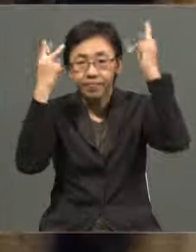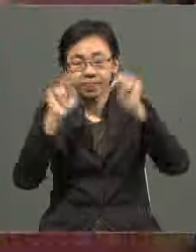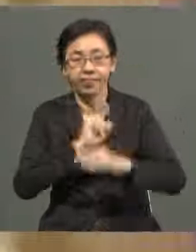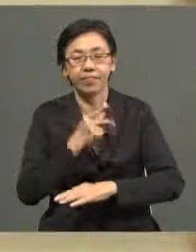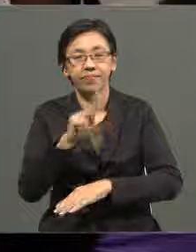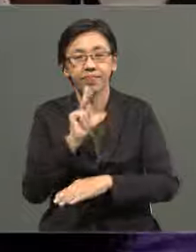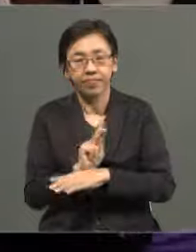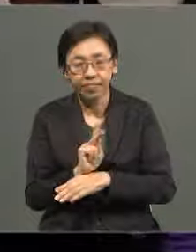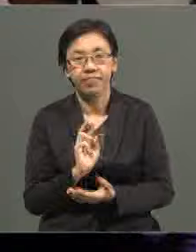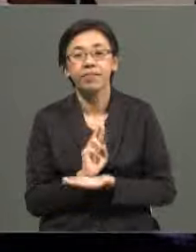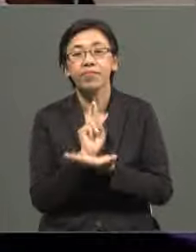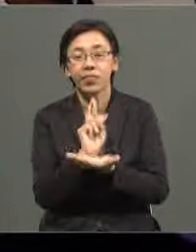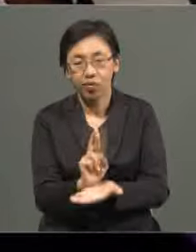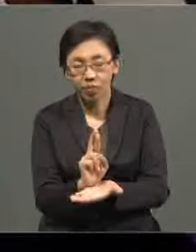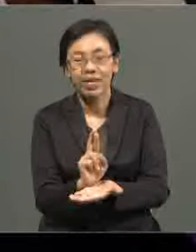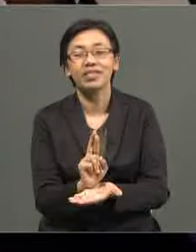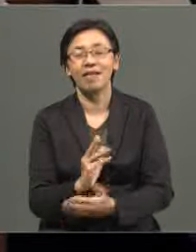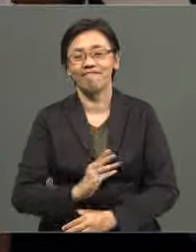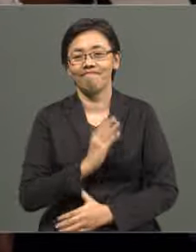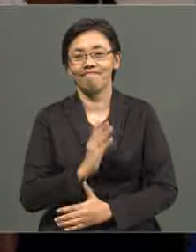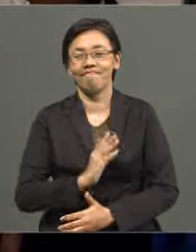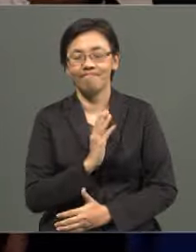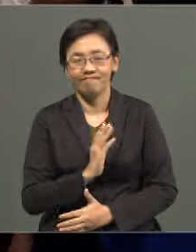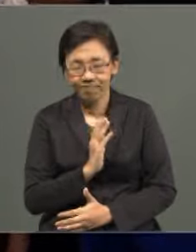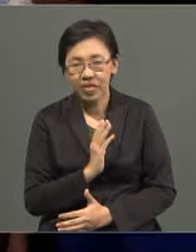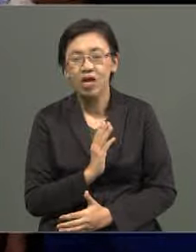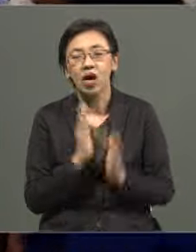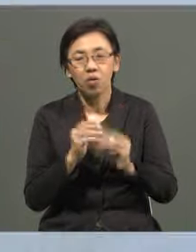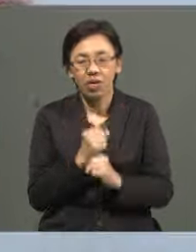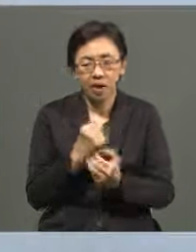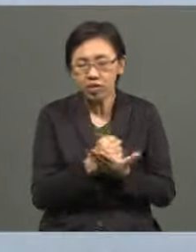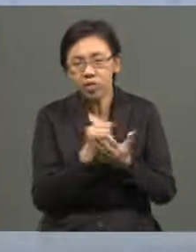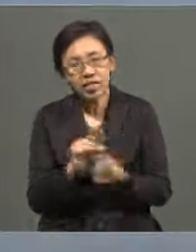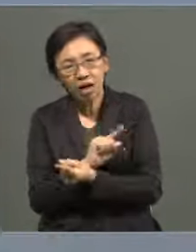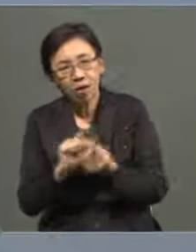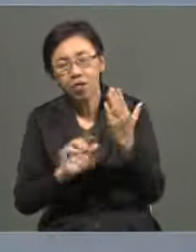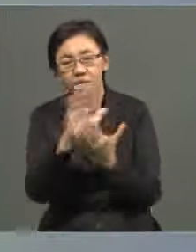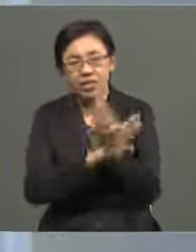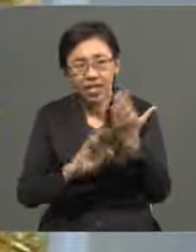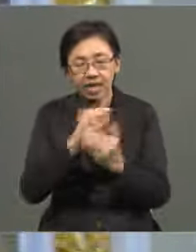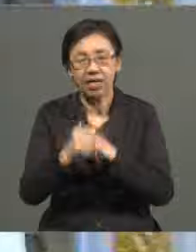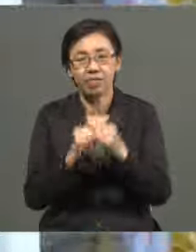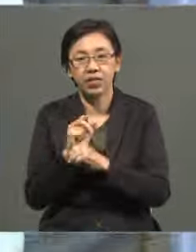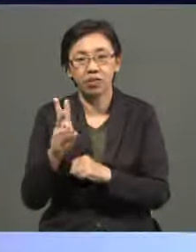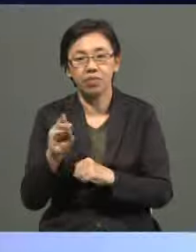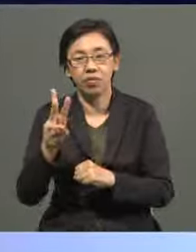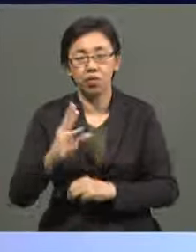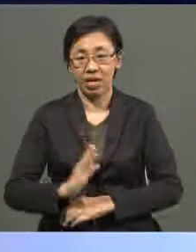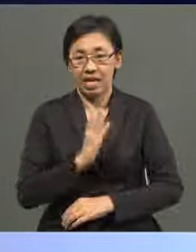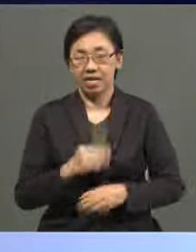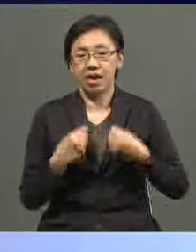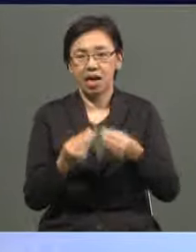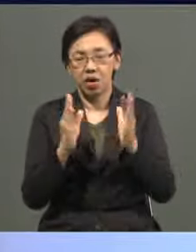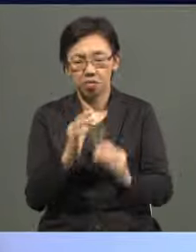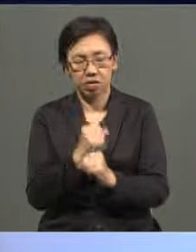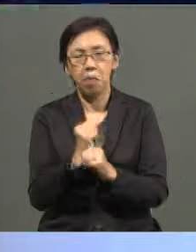ประธานในพิธีมอบรางวัลประกาศเกียรติคุณเป็นค่าของแผ่นดินประจำปี 2566เพื่อยกยย่องเชิดชูเกียรติแก่ผู้